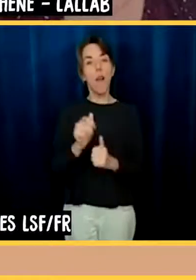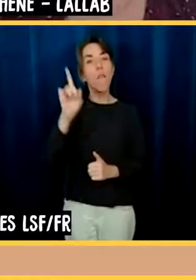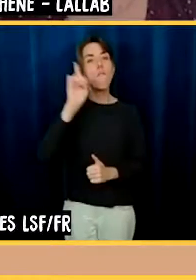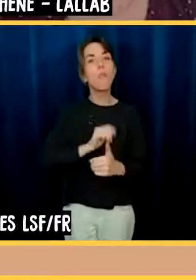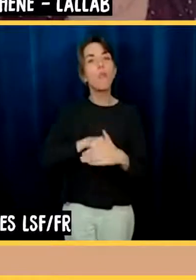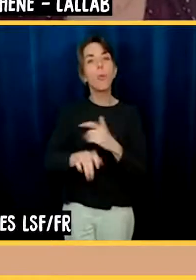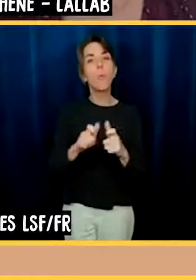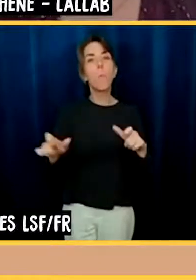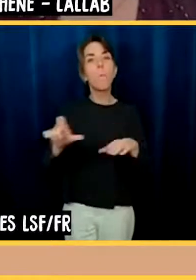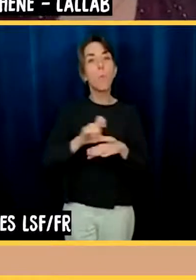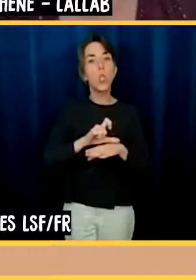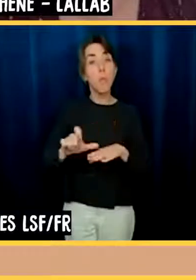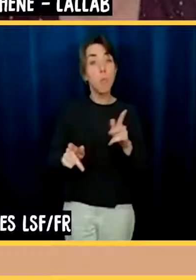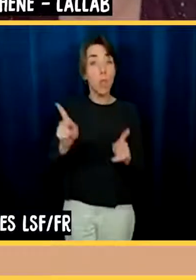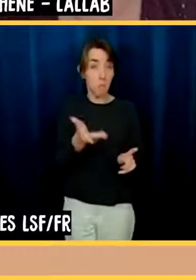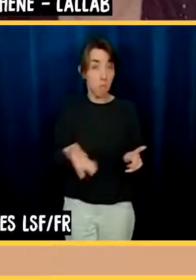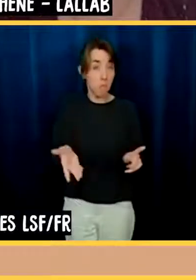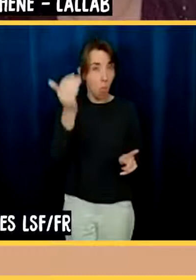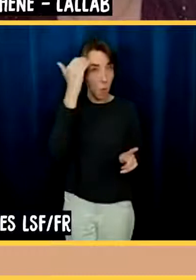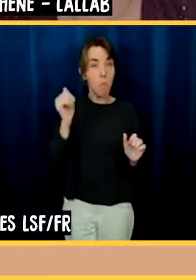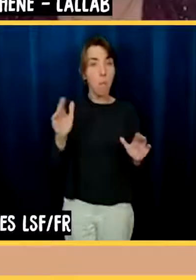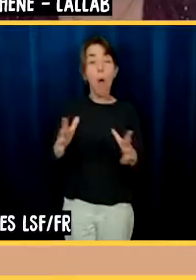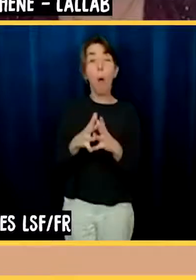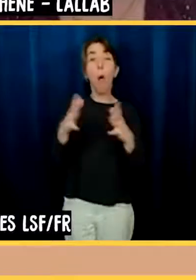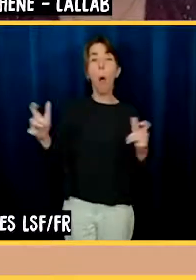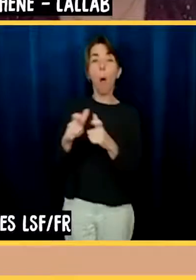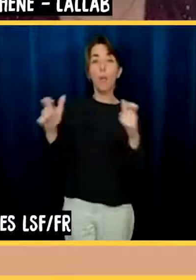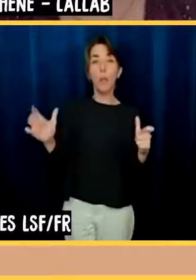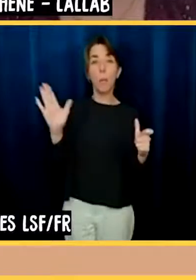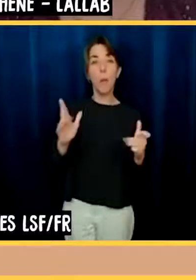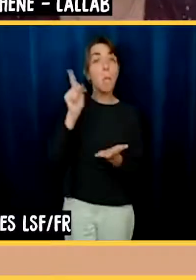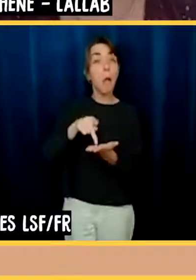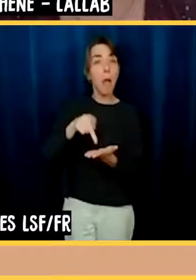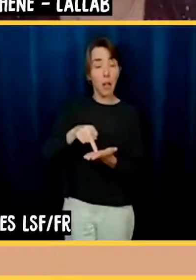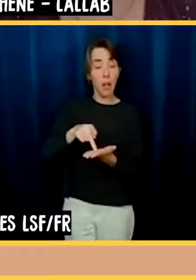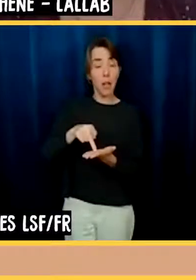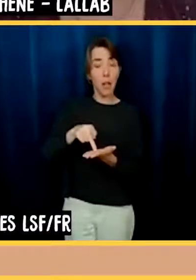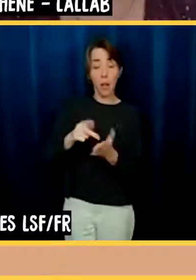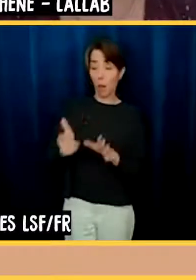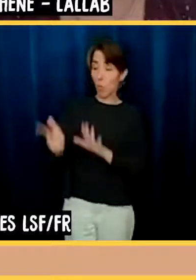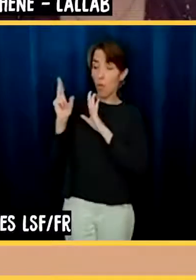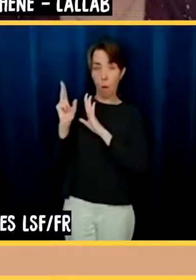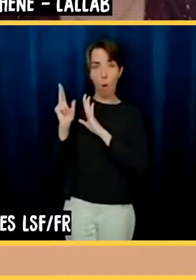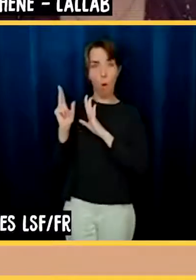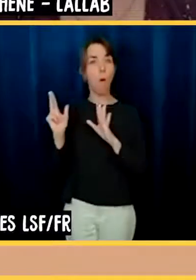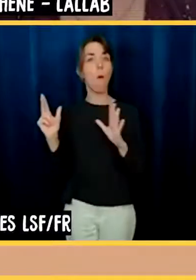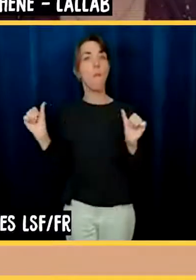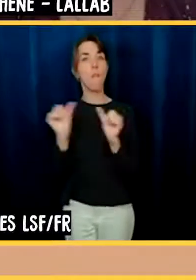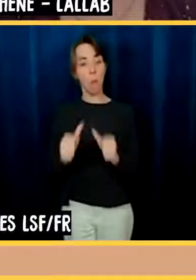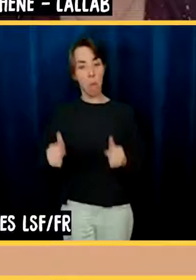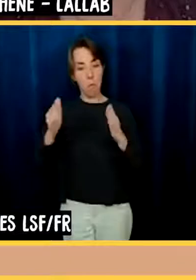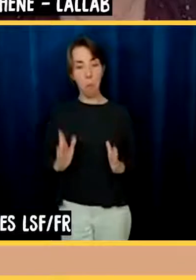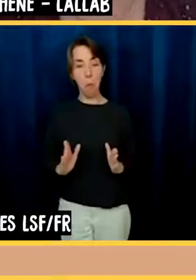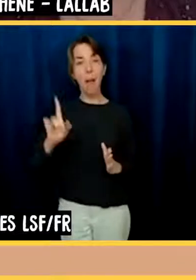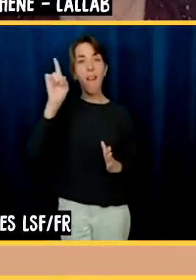entendu parler. Mais il y a 8 ans, la mosquée, la grande mosquée de Paris a décidé de transférer les femmes vers les